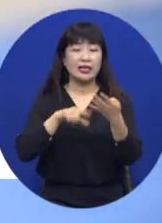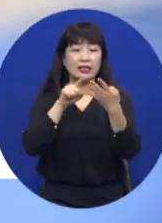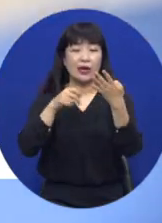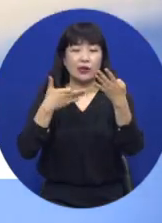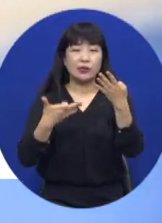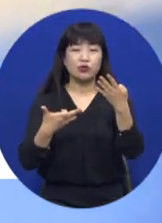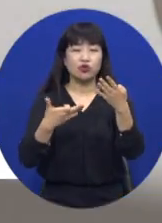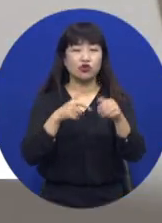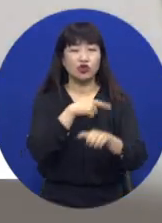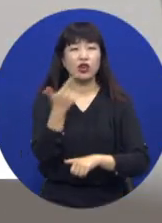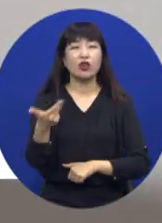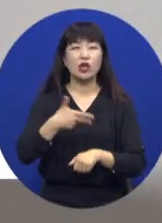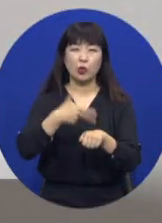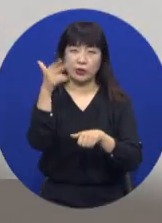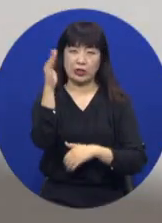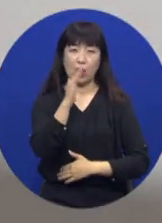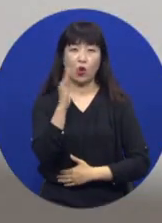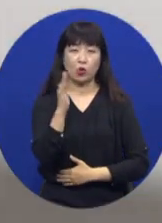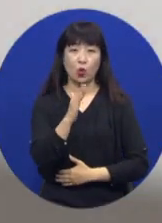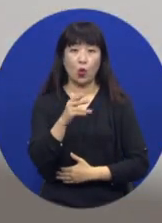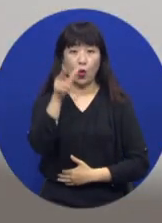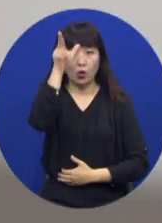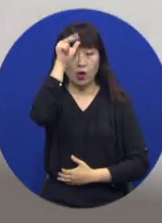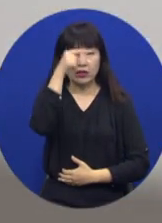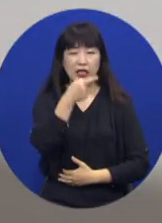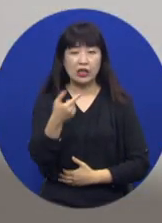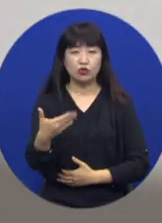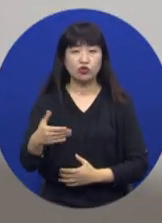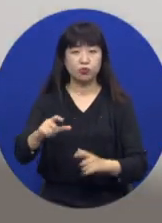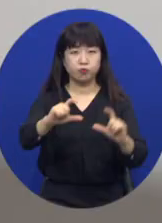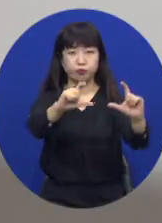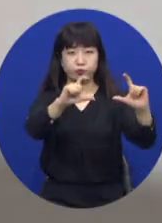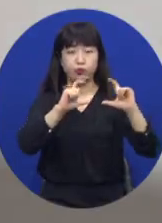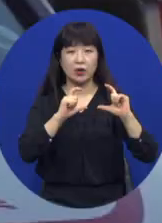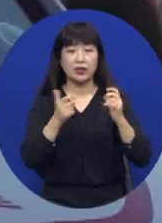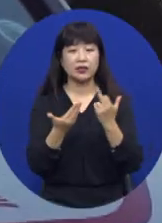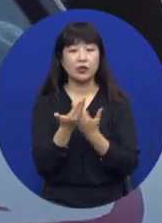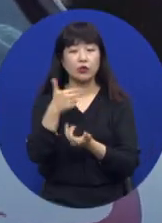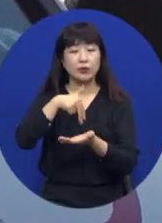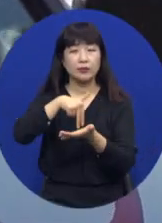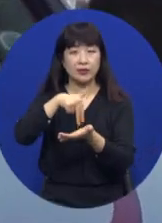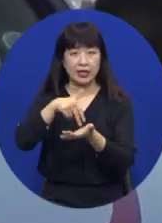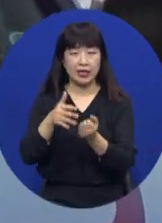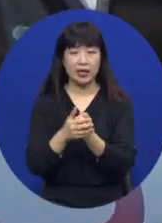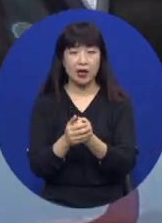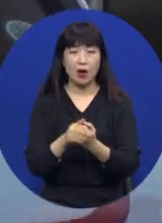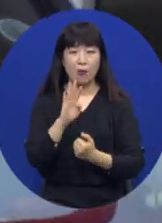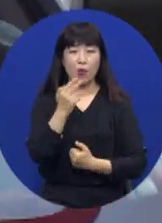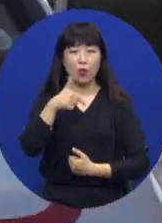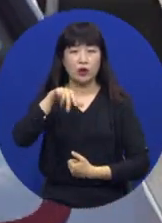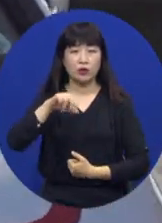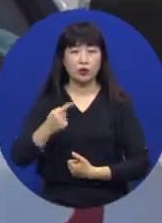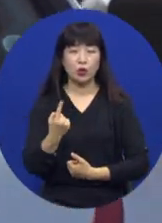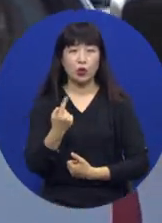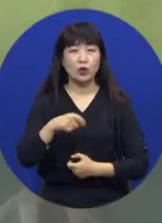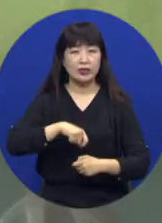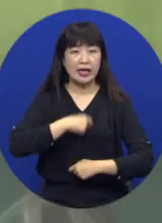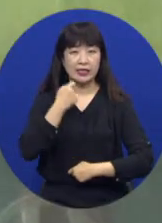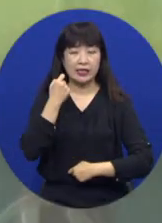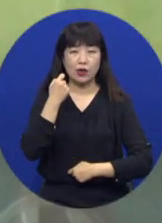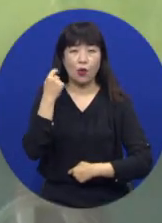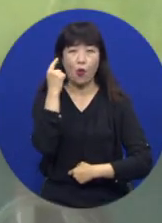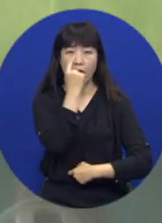저녁 7시쯤 경찰과 119 로 부터 통보를 받은 제주도는 제주 보건소에 사실확인을